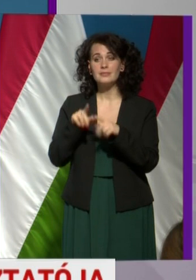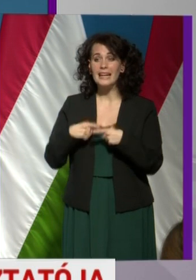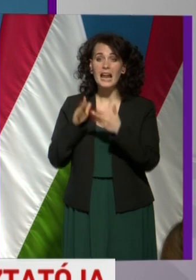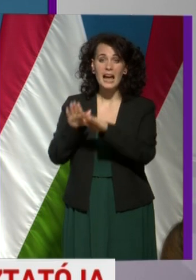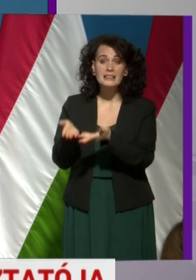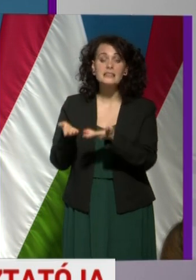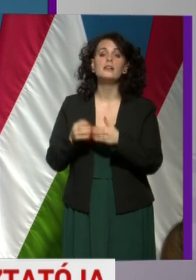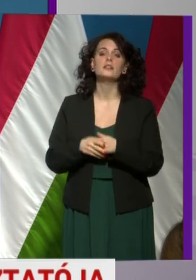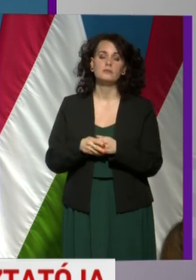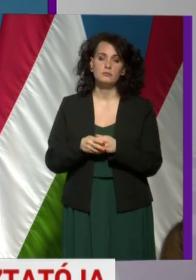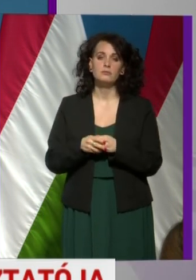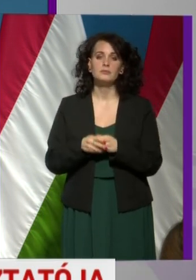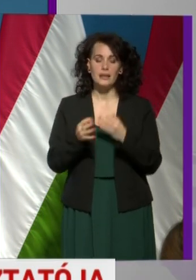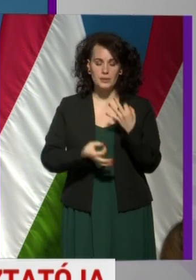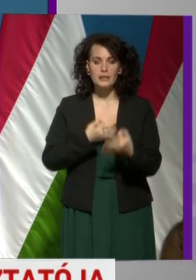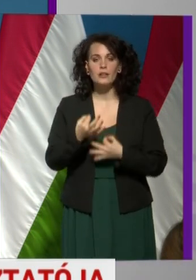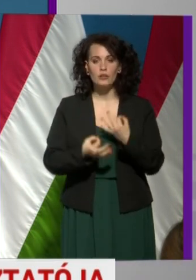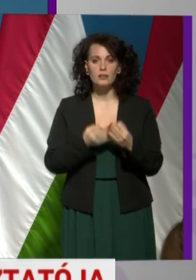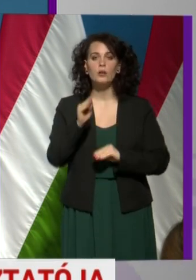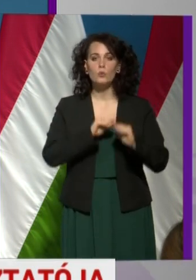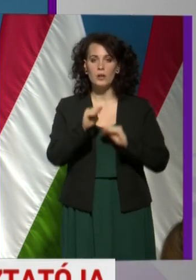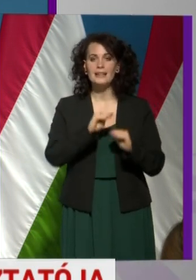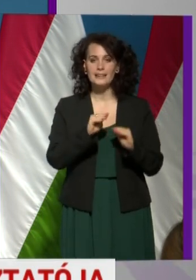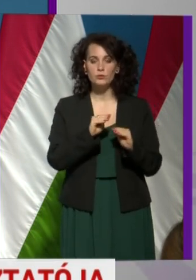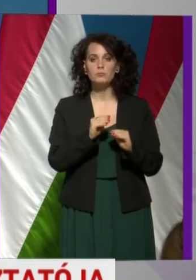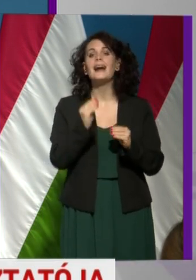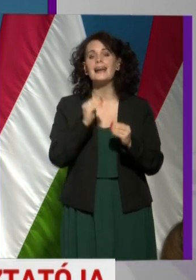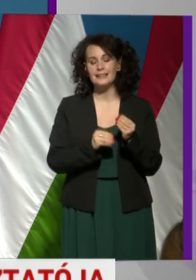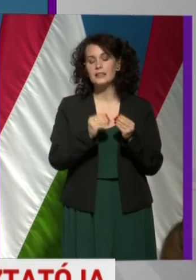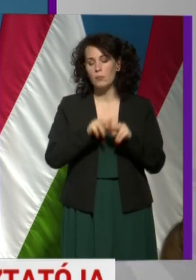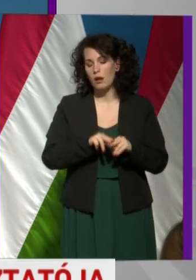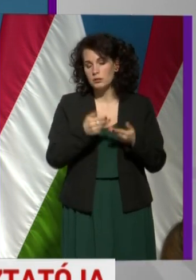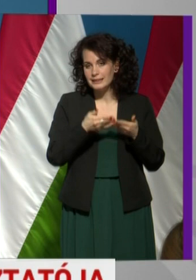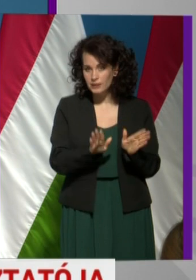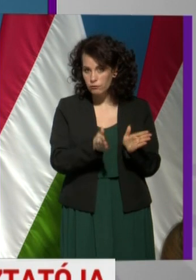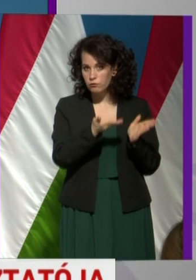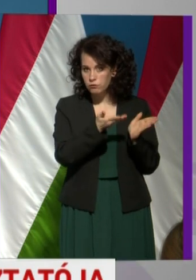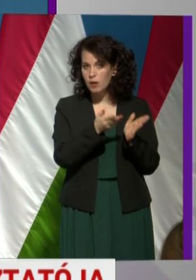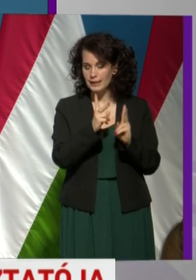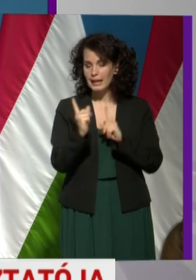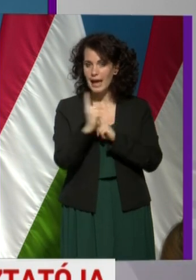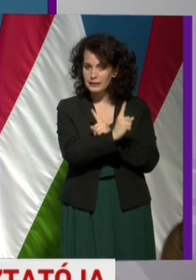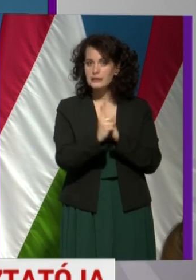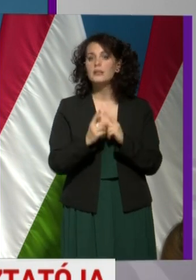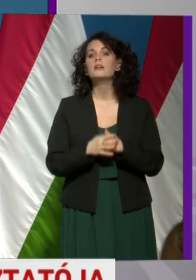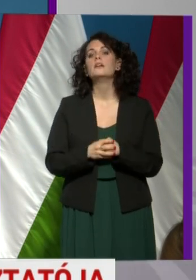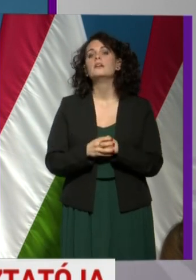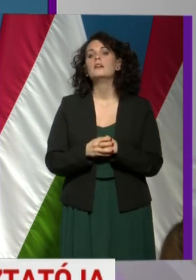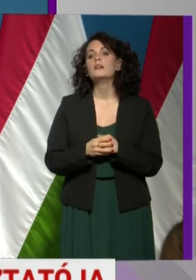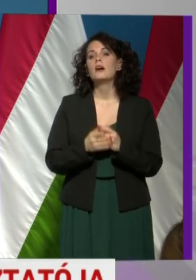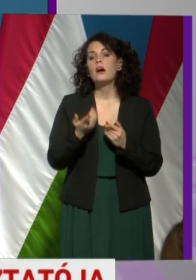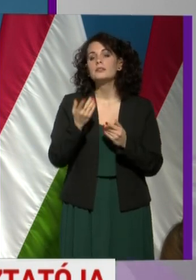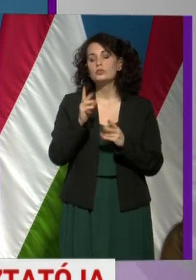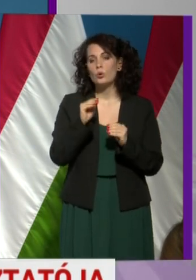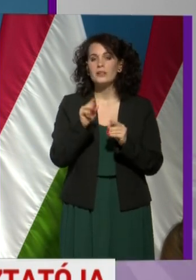élet, akkor természetesen a kollégiumok éppen ezért maradnak nyitva a köznevelés területén. Ugye itt számos